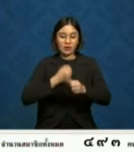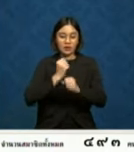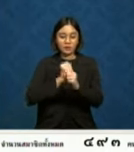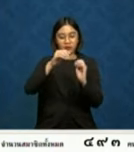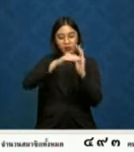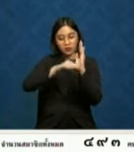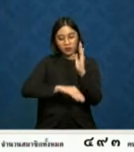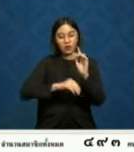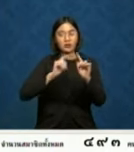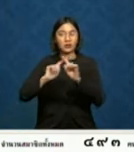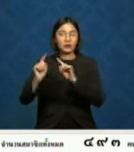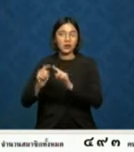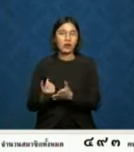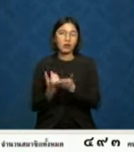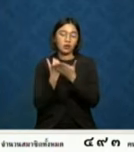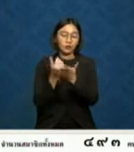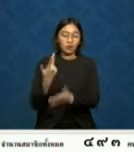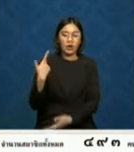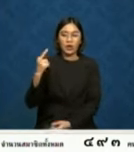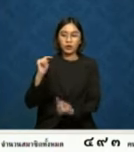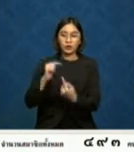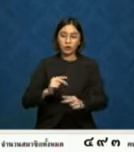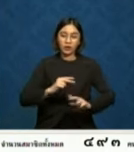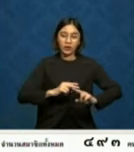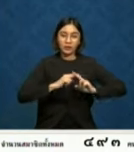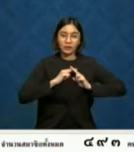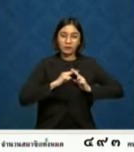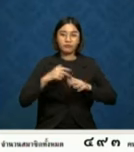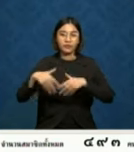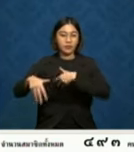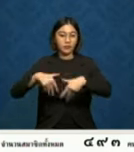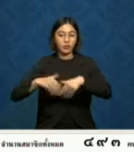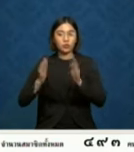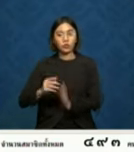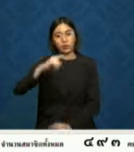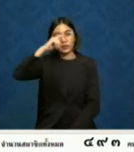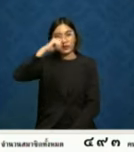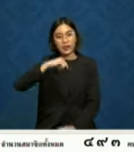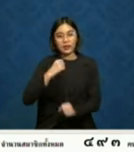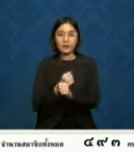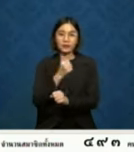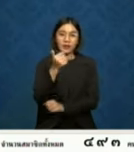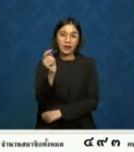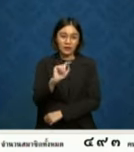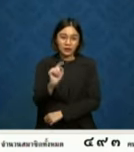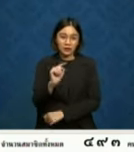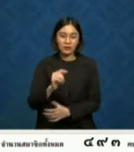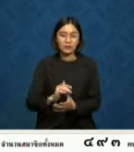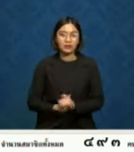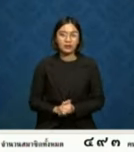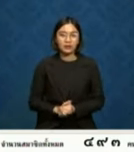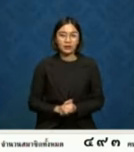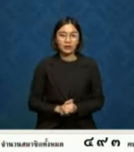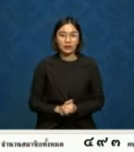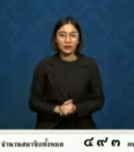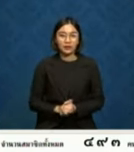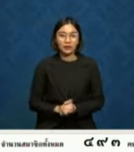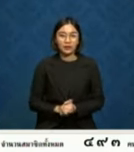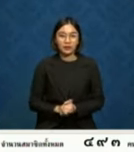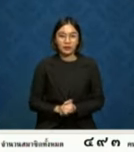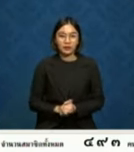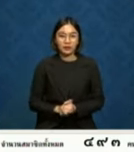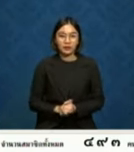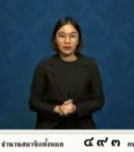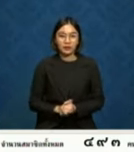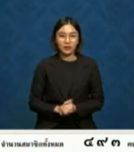และสามารถก่อให้เกิดประโยชน์กับภาคเอกชนกับพี่น้องประชาชนคนไทยได้มากเพียงไรนะครับในส่วนของท่าน